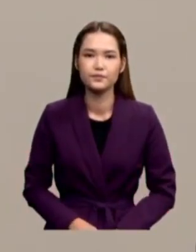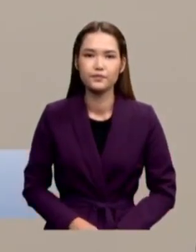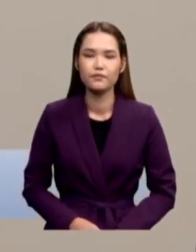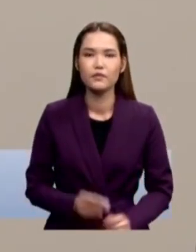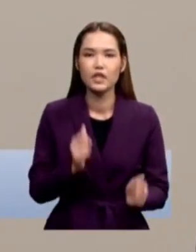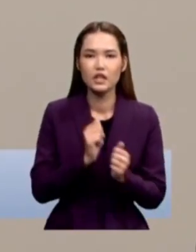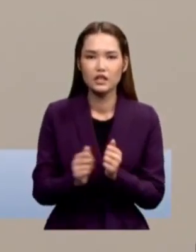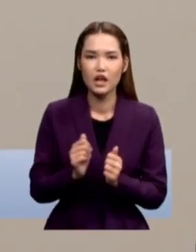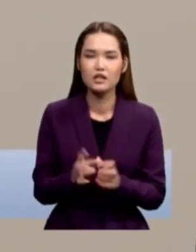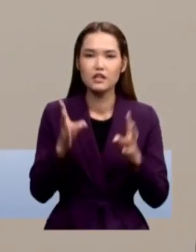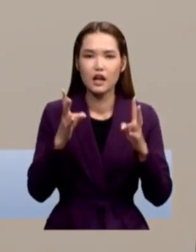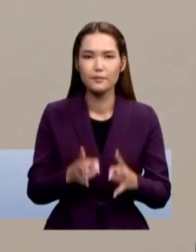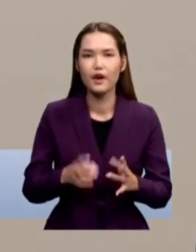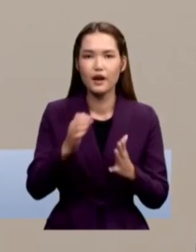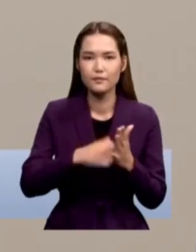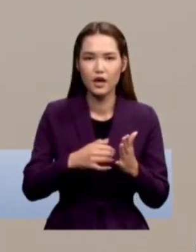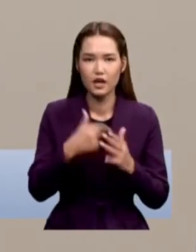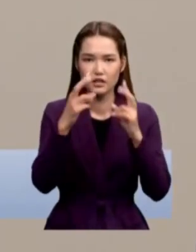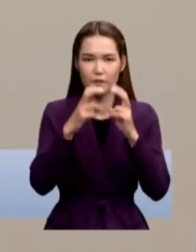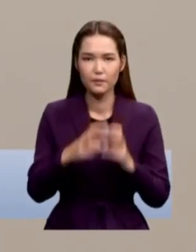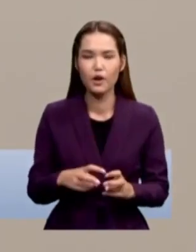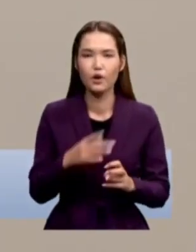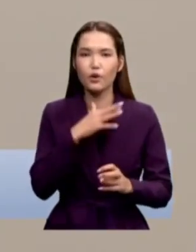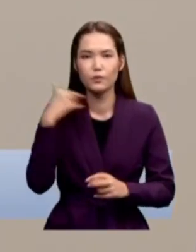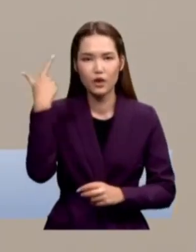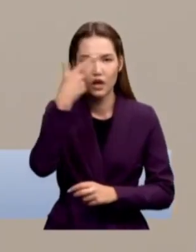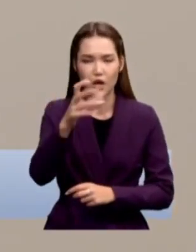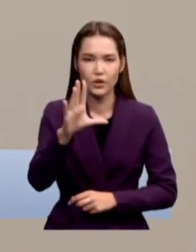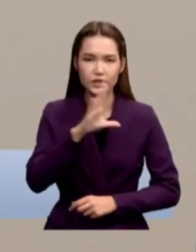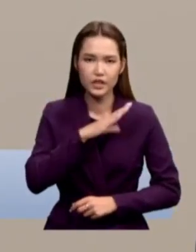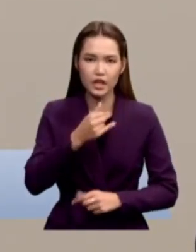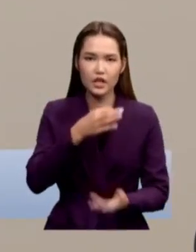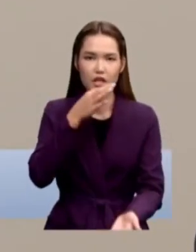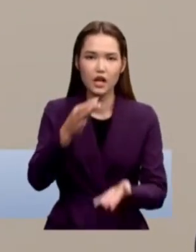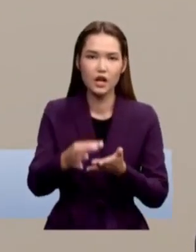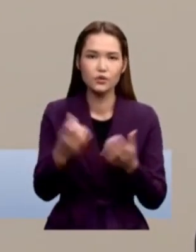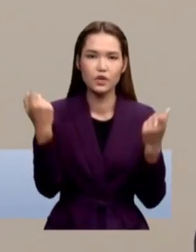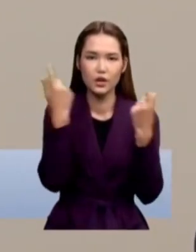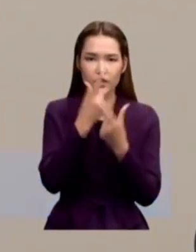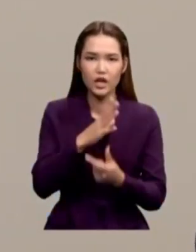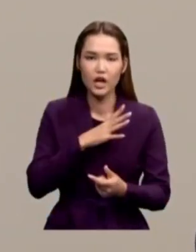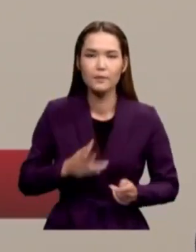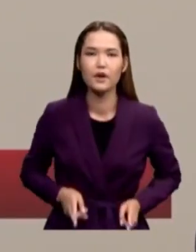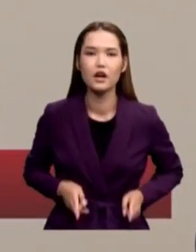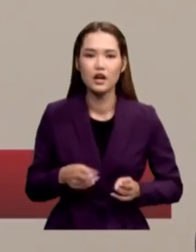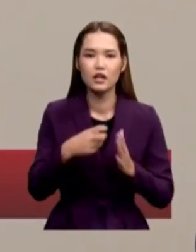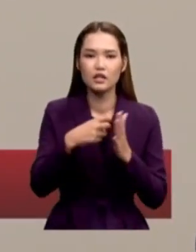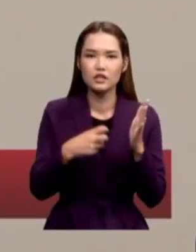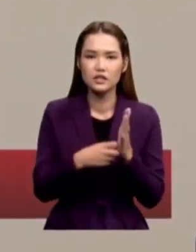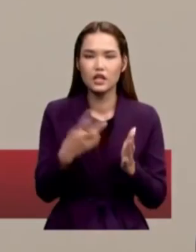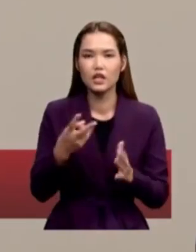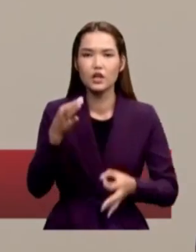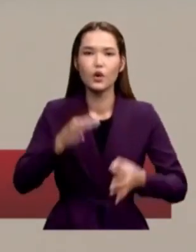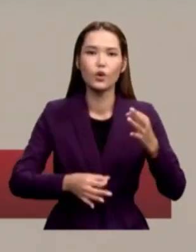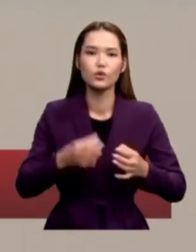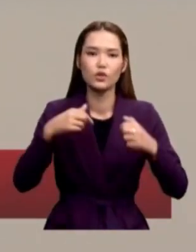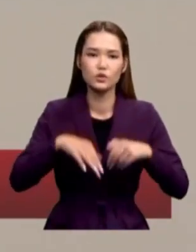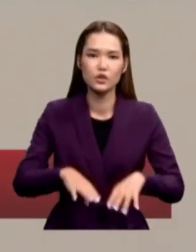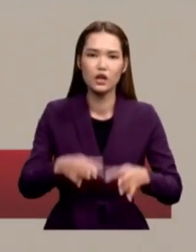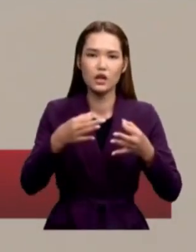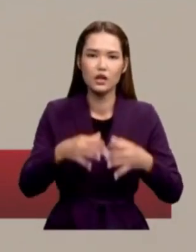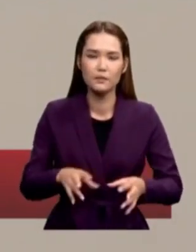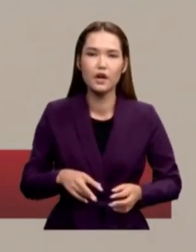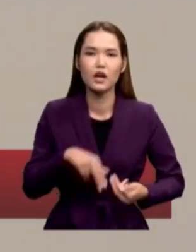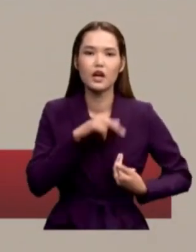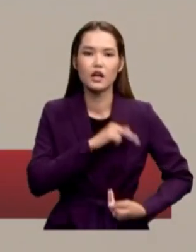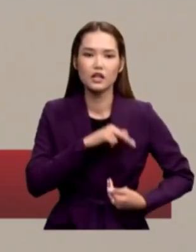Тергеуден кейін апаттың себептері анықталып, материалдар сотқа барады, сол кезде сот жауапкершілікті анықтайды. Қылмыстық кодекске сәйкес, егер сот шешімімен басшылық кінәлі деп танылса,